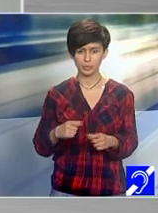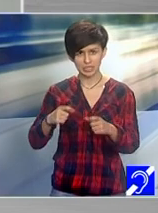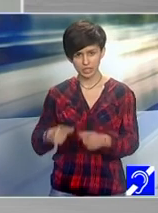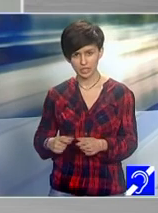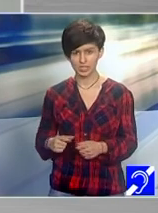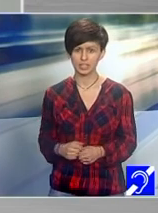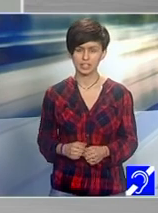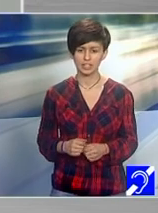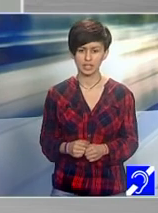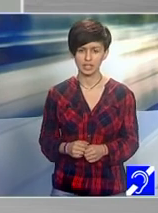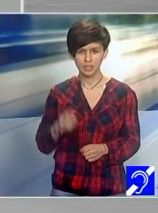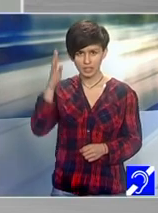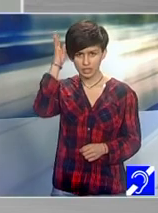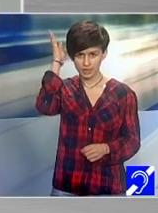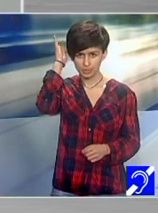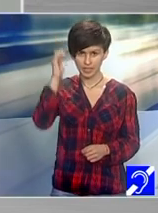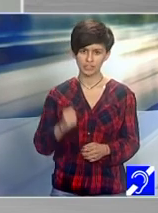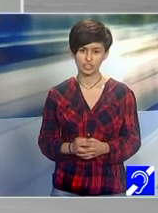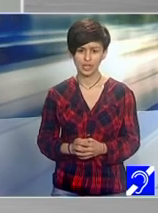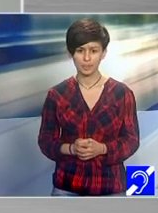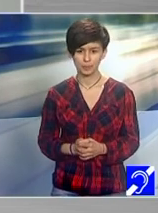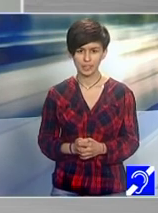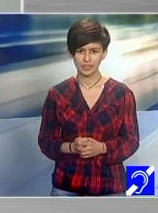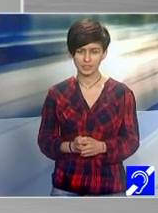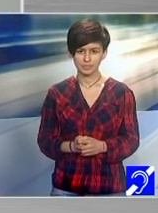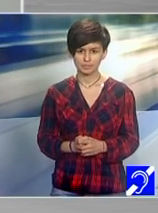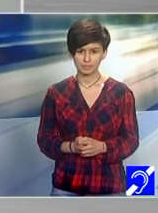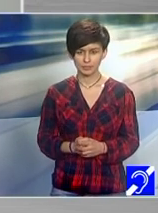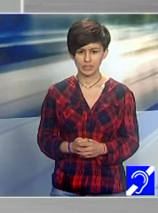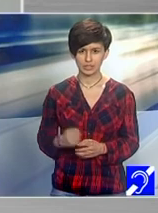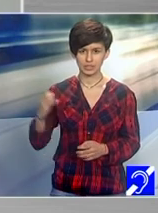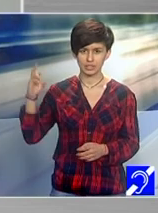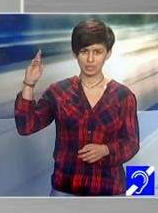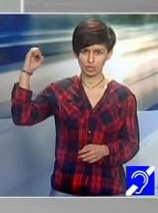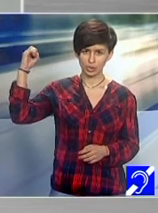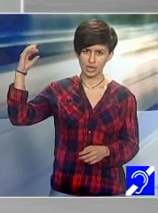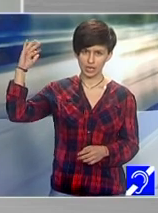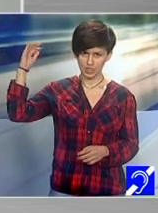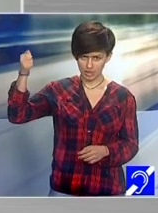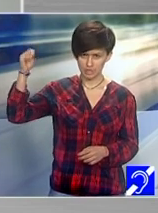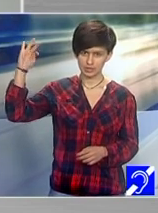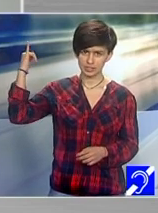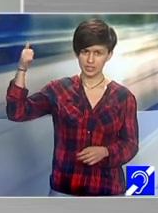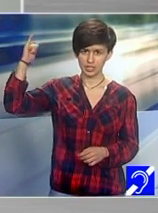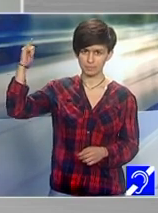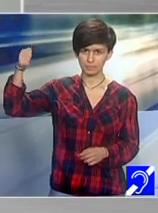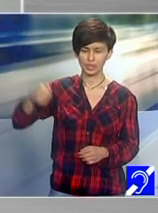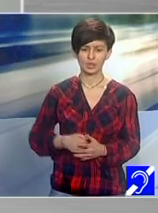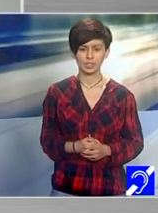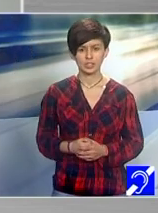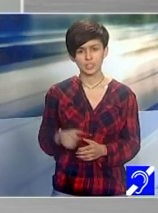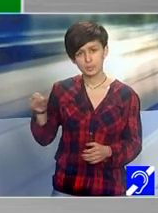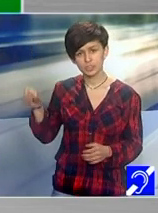Bruxelles, de la Varșovia, din Croația și chiar din Kuwait. Doar persoanele sunt aceleași,